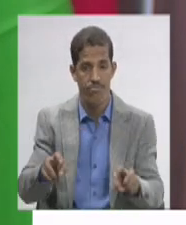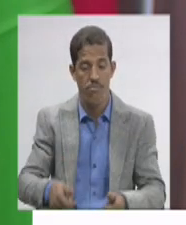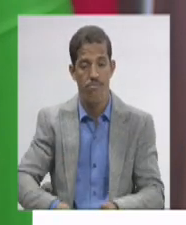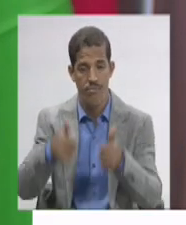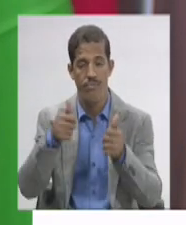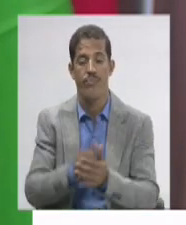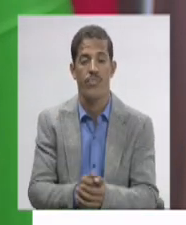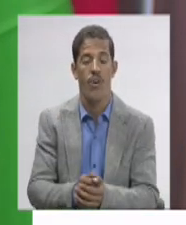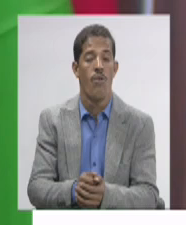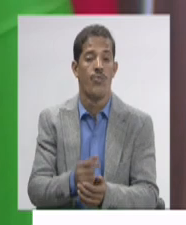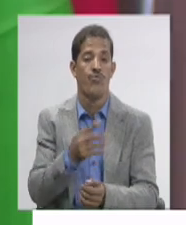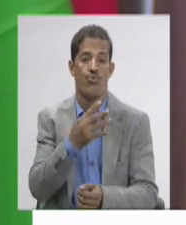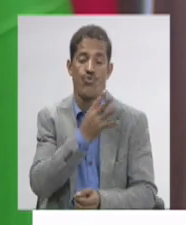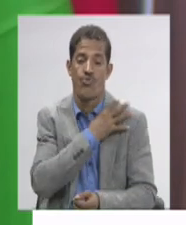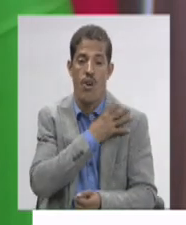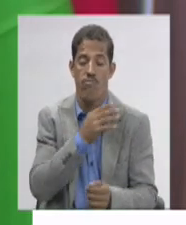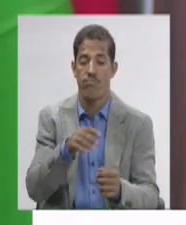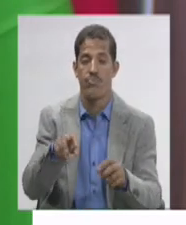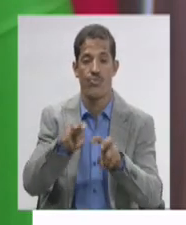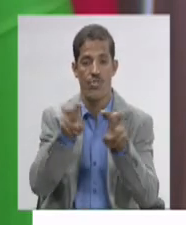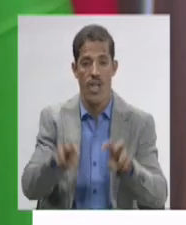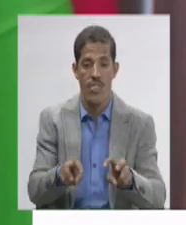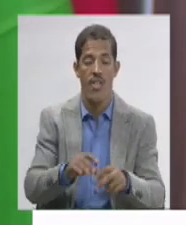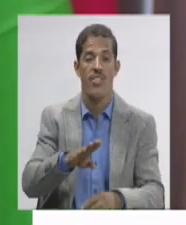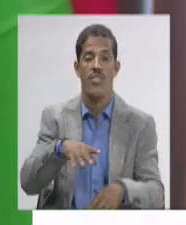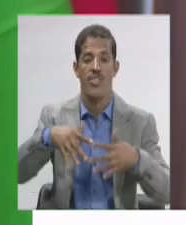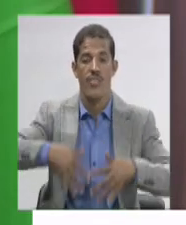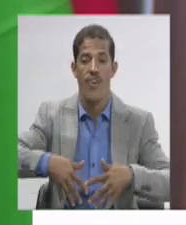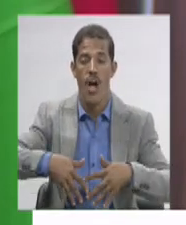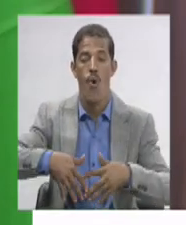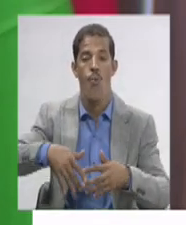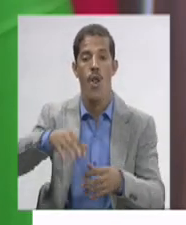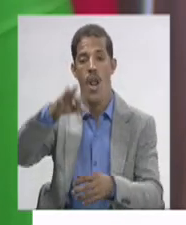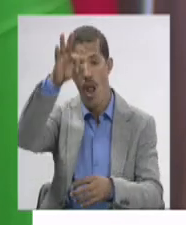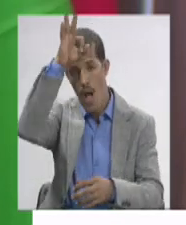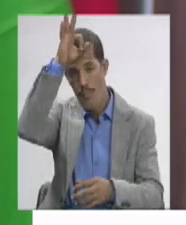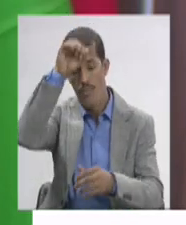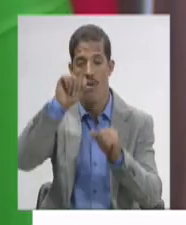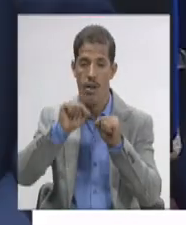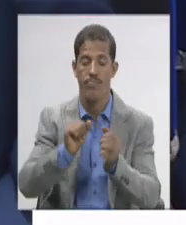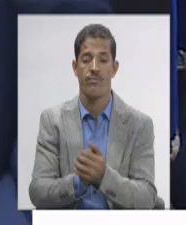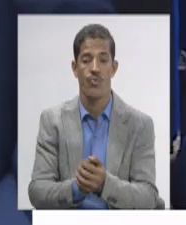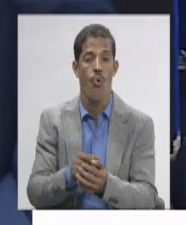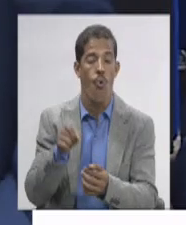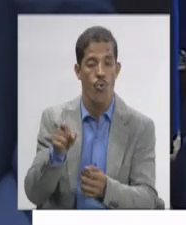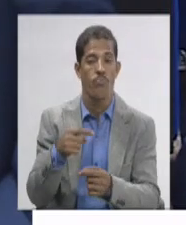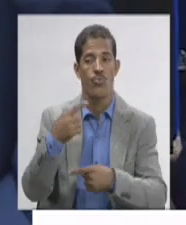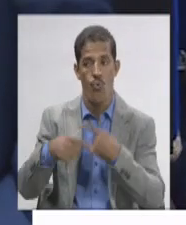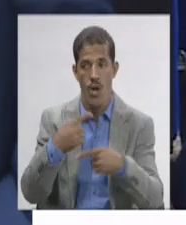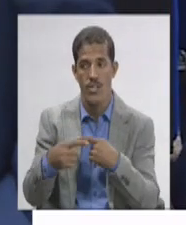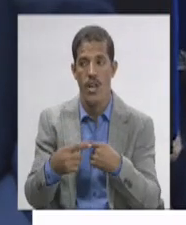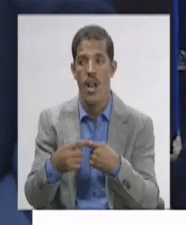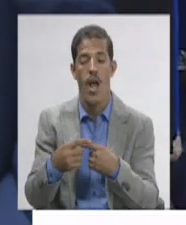يحملون شهادتي الاركان والماستر في الدفاع والامن ليشكل استمرارا لهذا النهج الذي سيؤمن